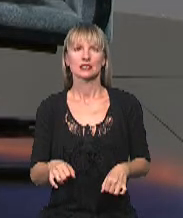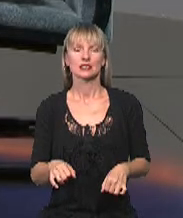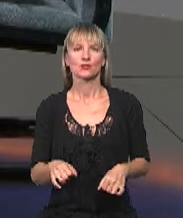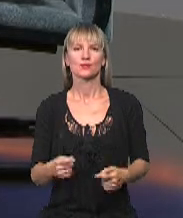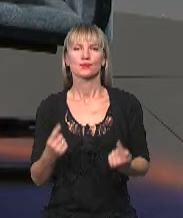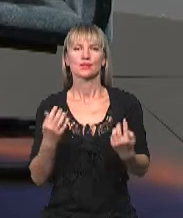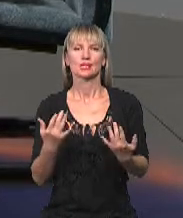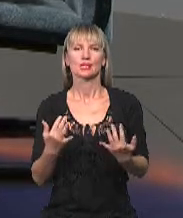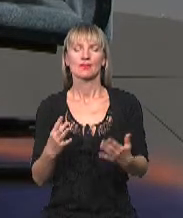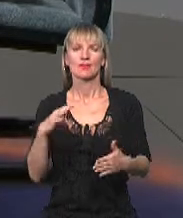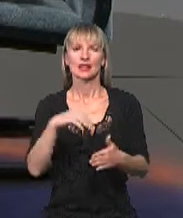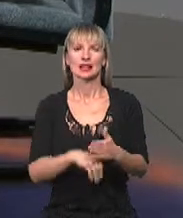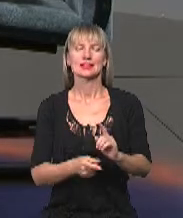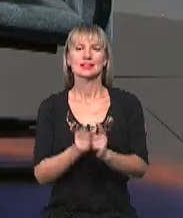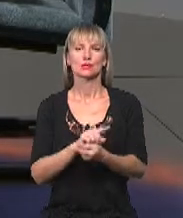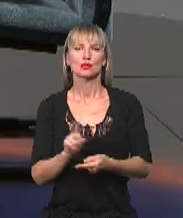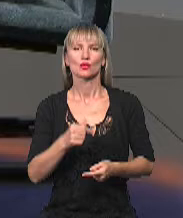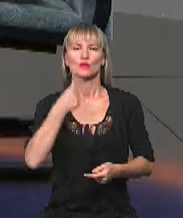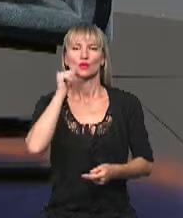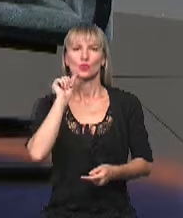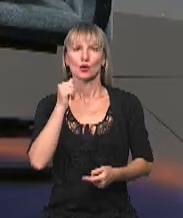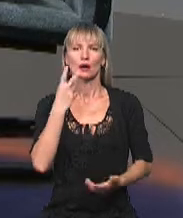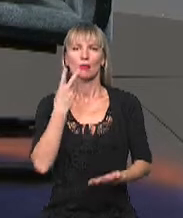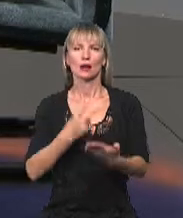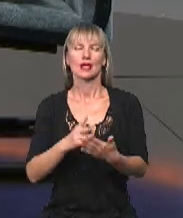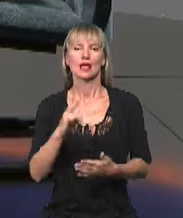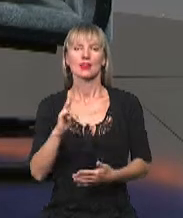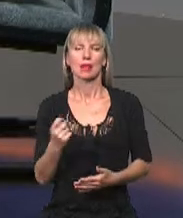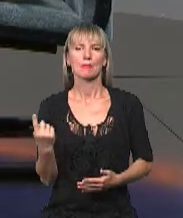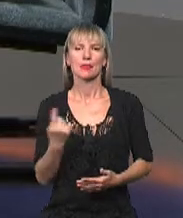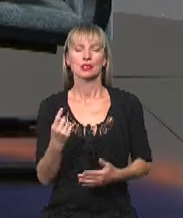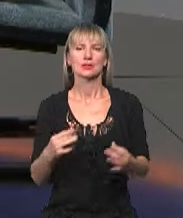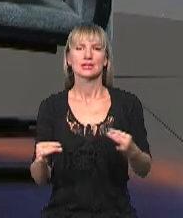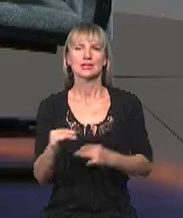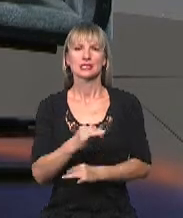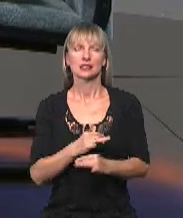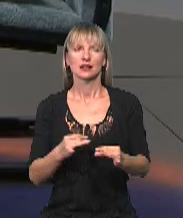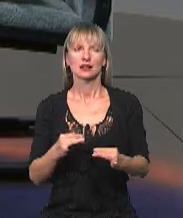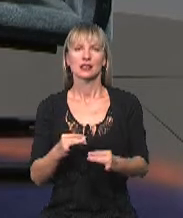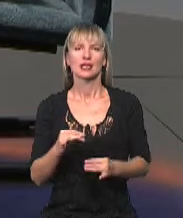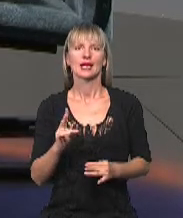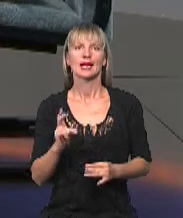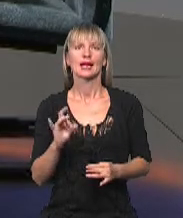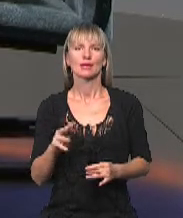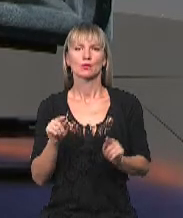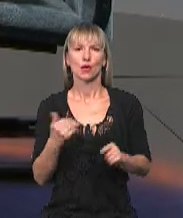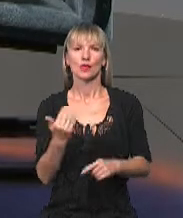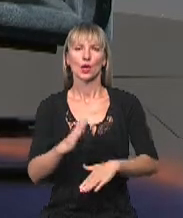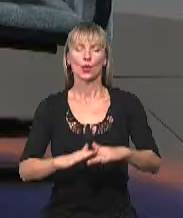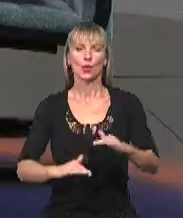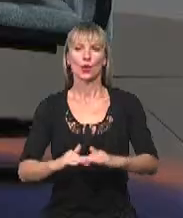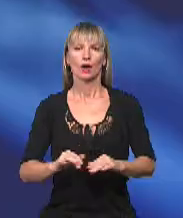велику кількість змін, що вони, в принципі, вчора вже і продемонстрували на першому засіданні. Окрім того, в їхніх